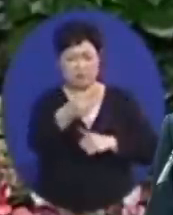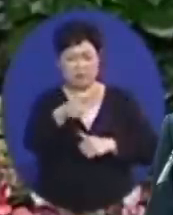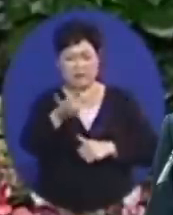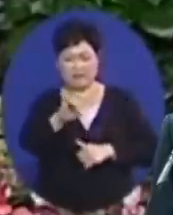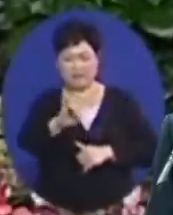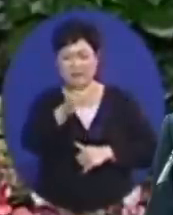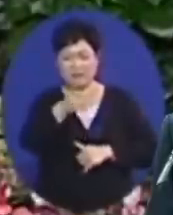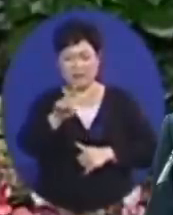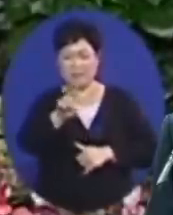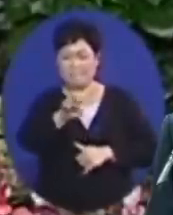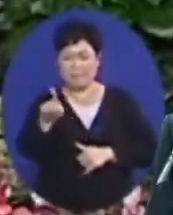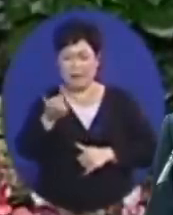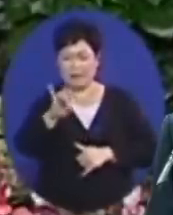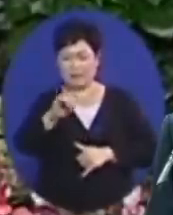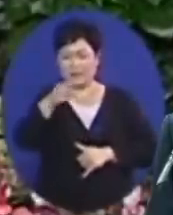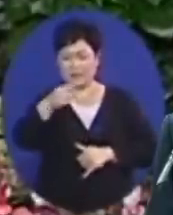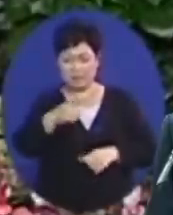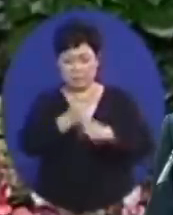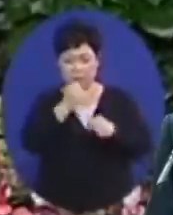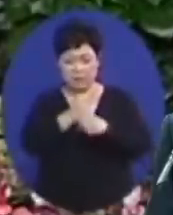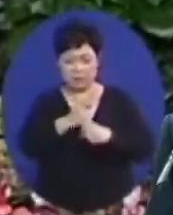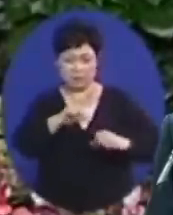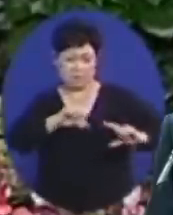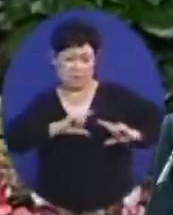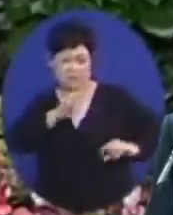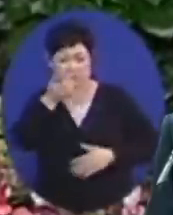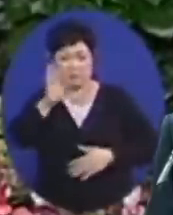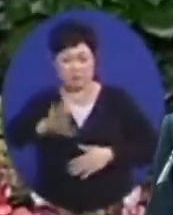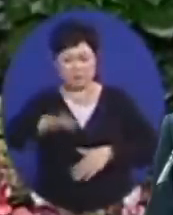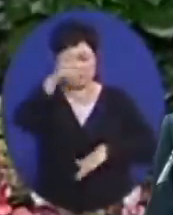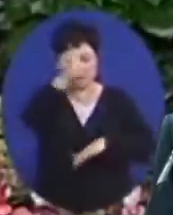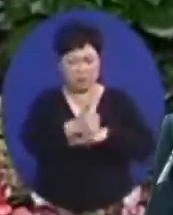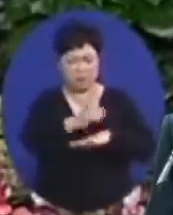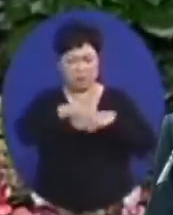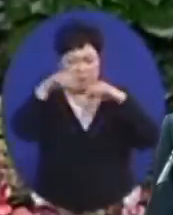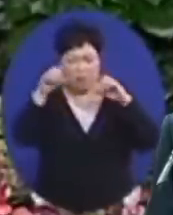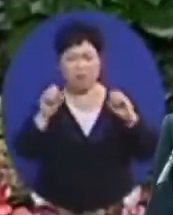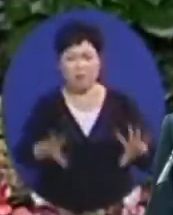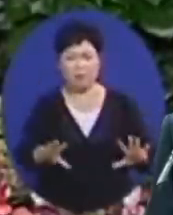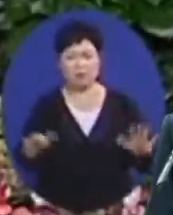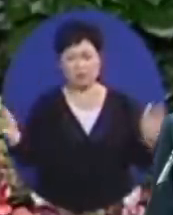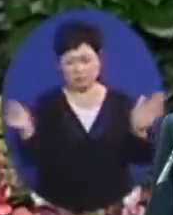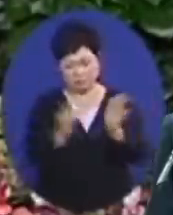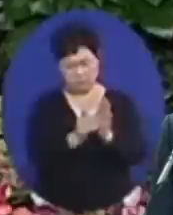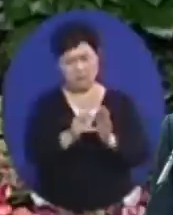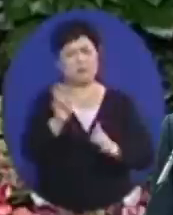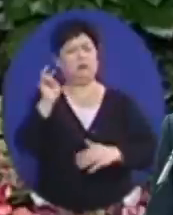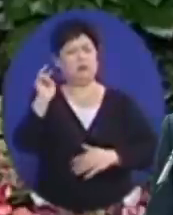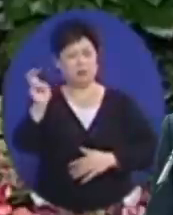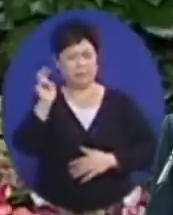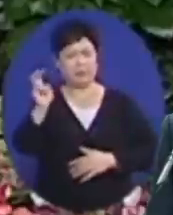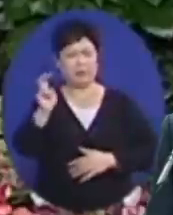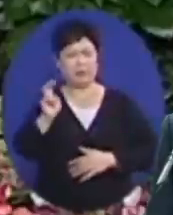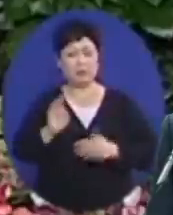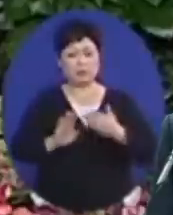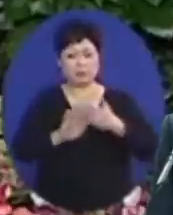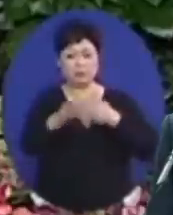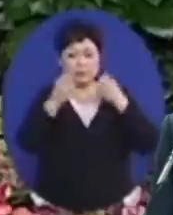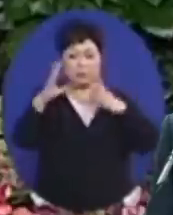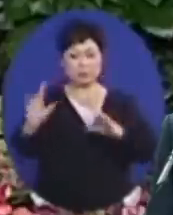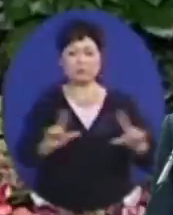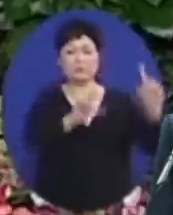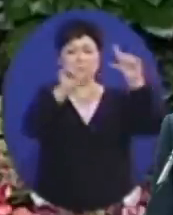만들어 재물과 명성을 얻었지만 결국 내 인생의 마지막은 이렇게 허무하게 끝나는 것이 아닌가. 그후 그는 새로운